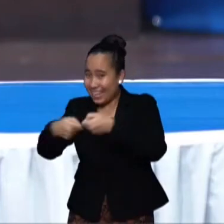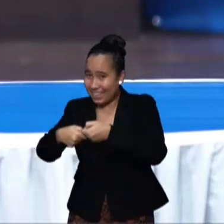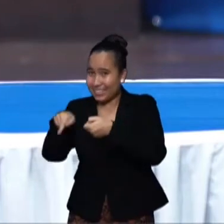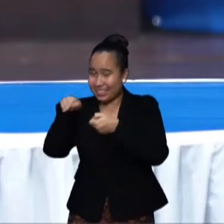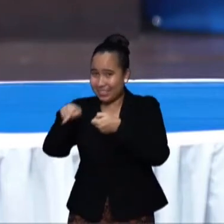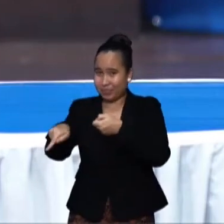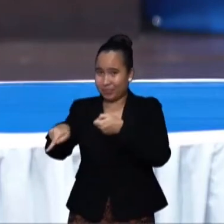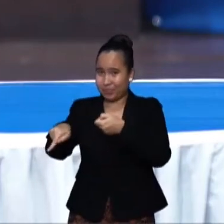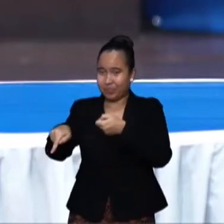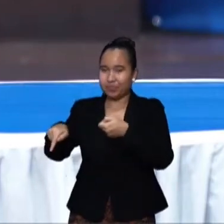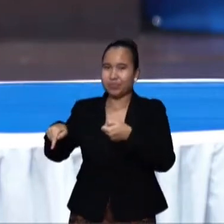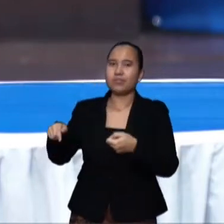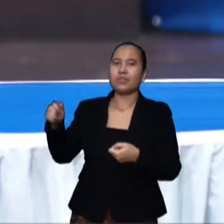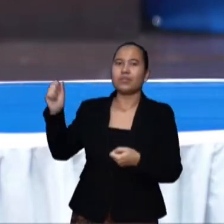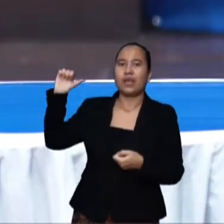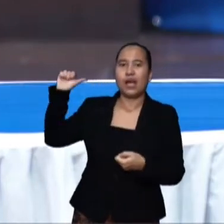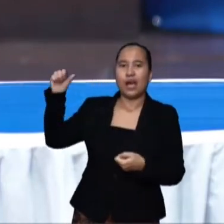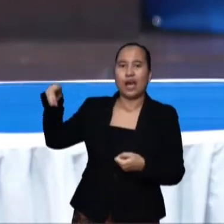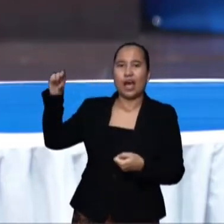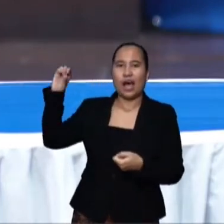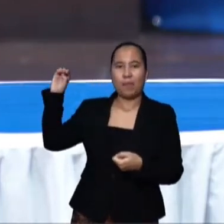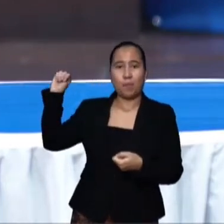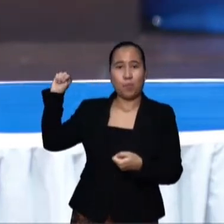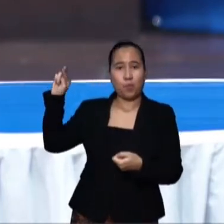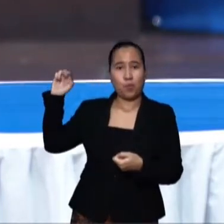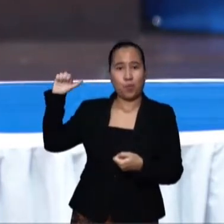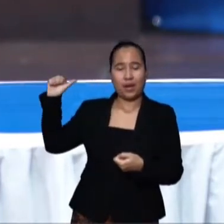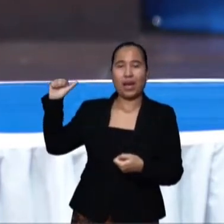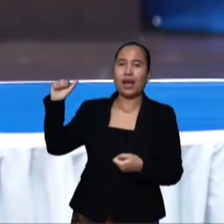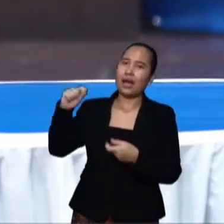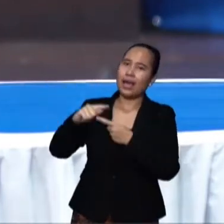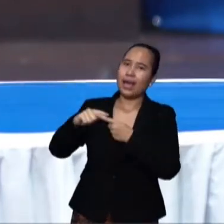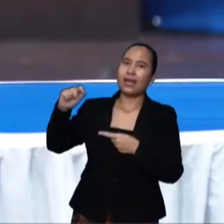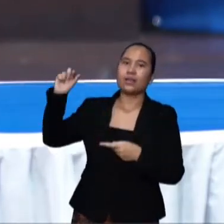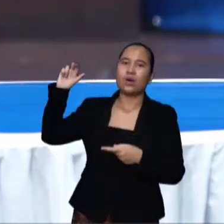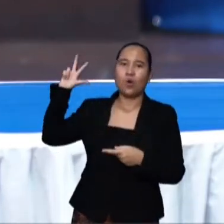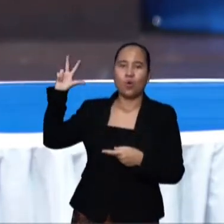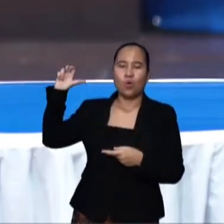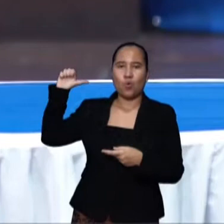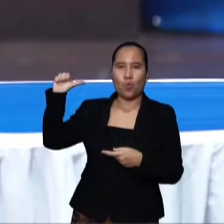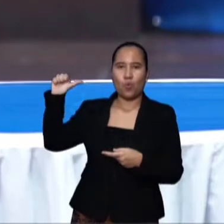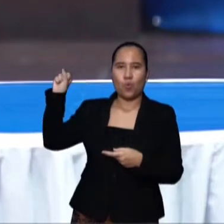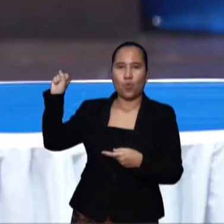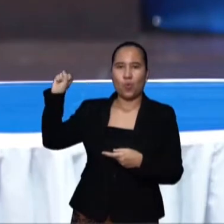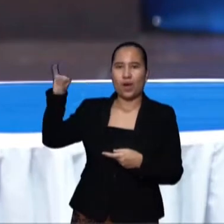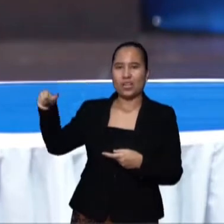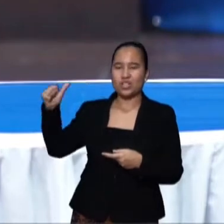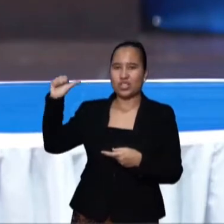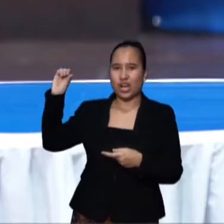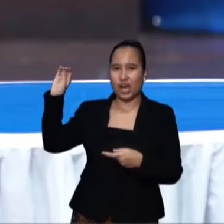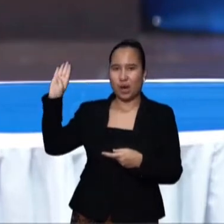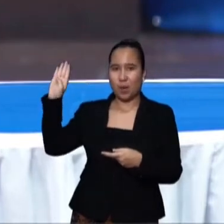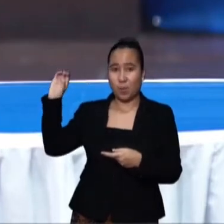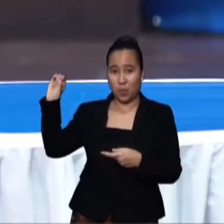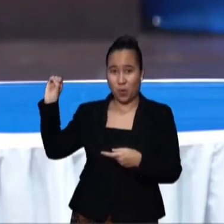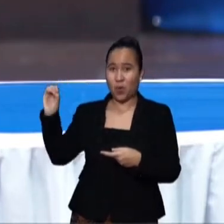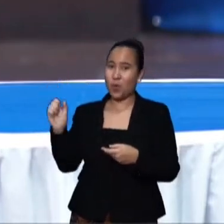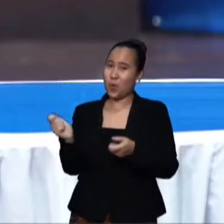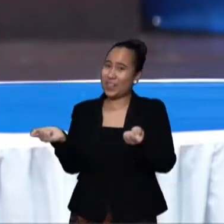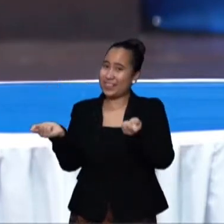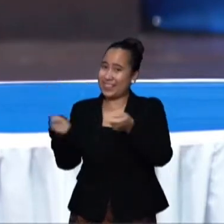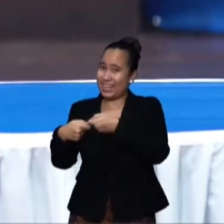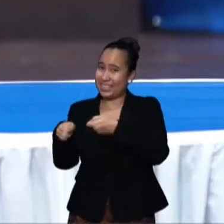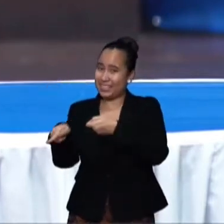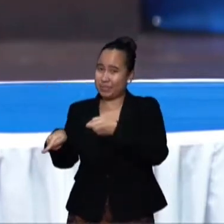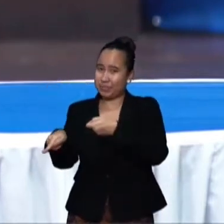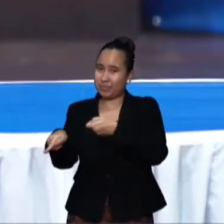Apura, Washabu, Section zit momenteel in een lockdown, waarbij u het zo moet zien dat de mensen het